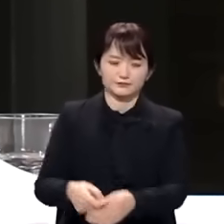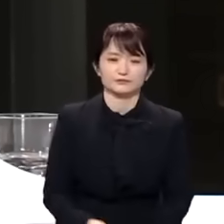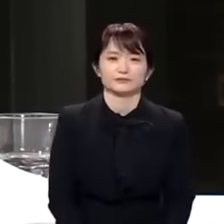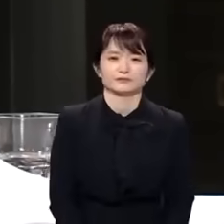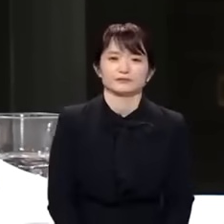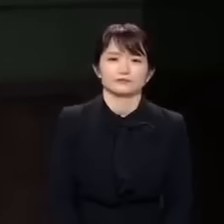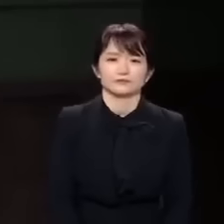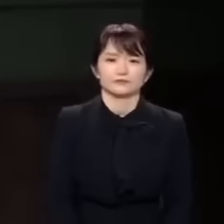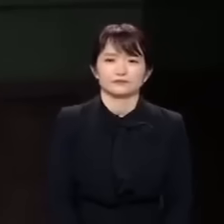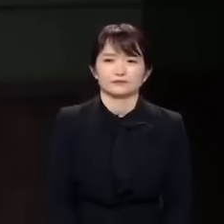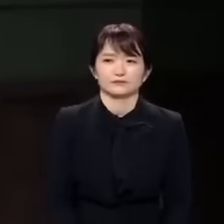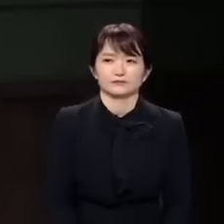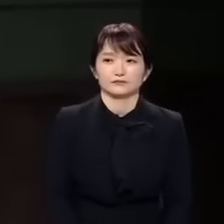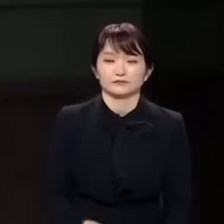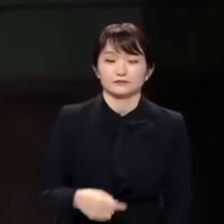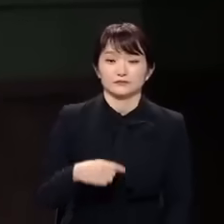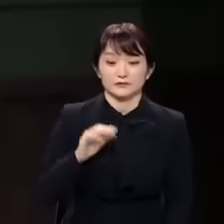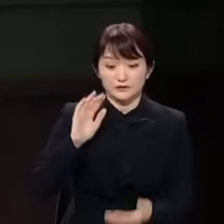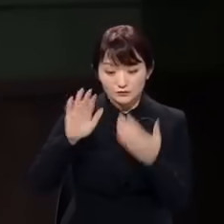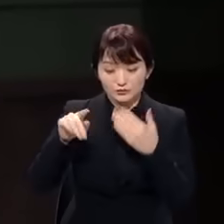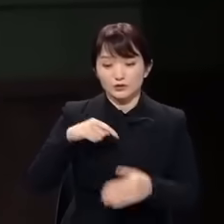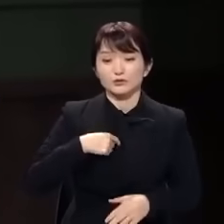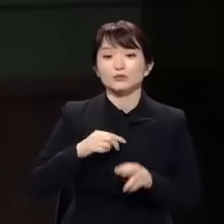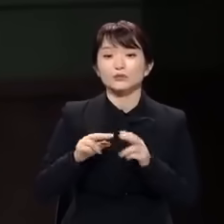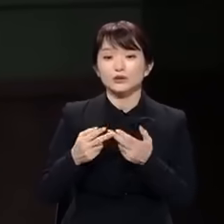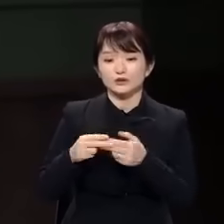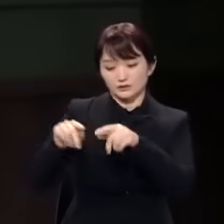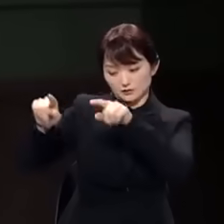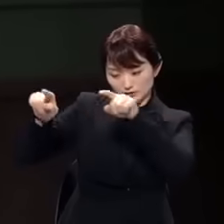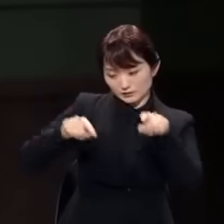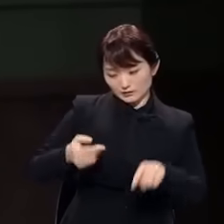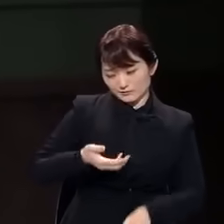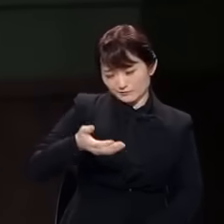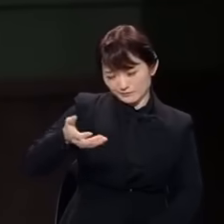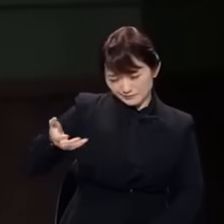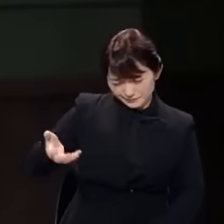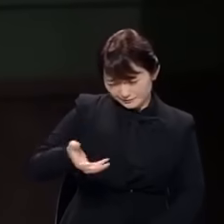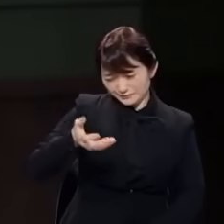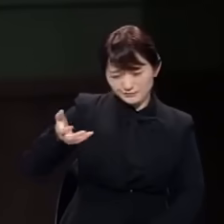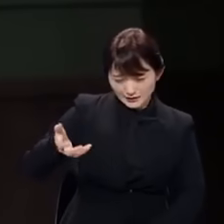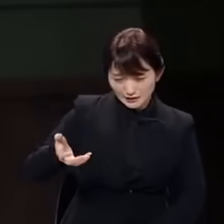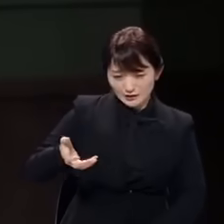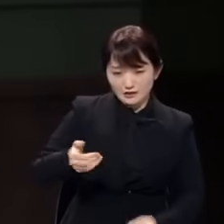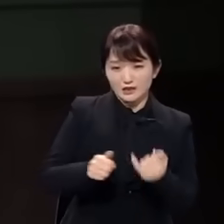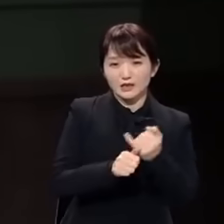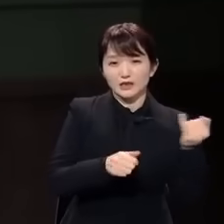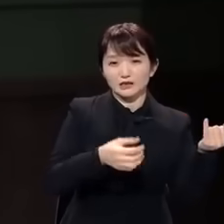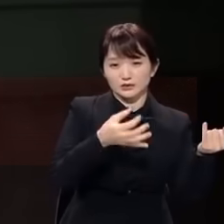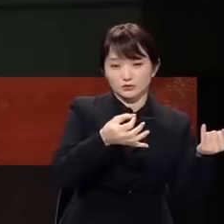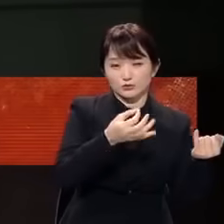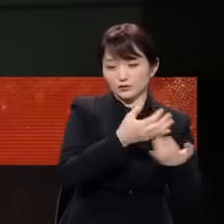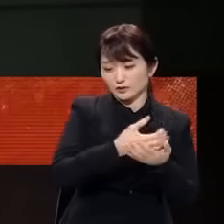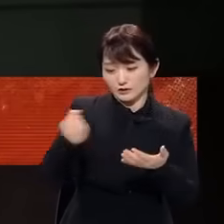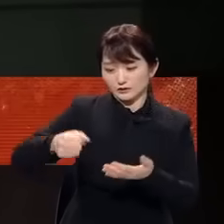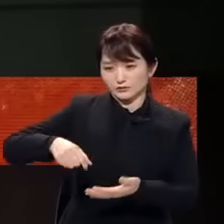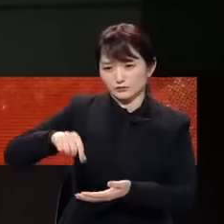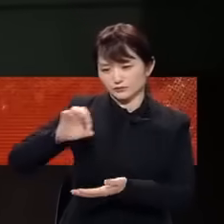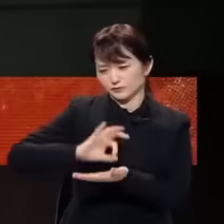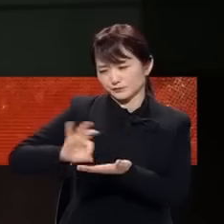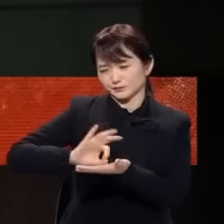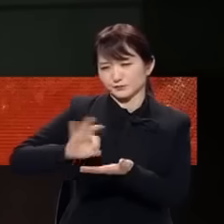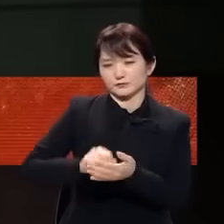이후에 본인은 전국을 떠돌면서 도망다니기 시작을 합니다 그러면서 안에 돈을 쓰기 시작하는데요 그 아내가 통장에 모아뒀던 돈 또